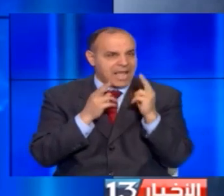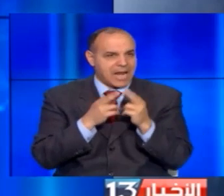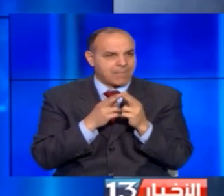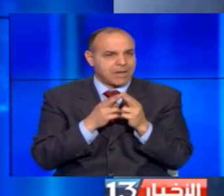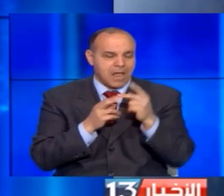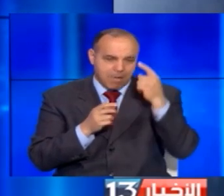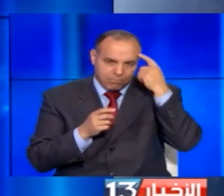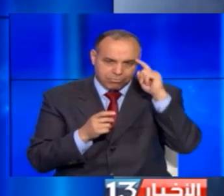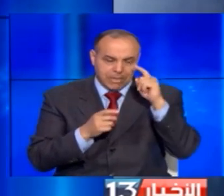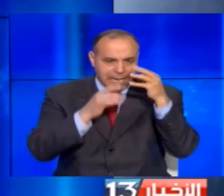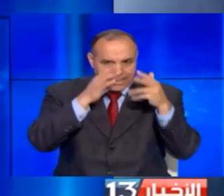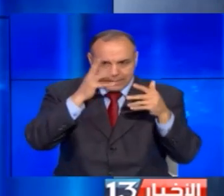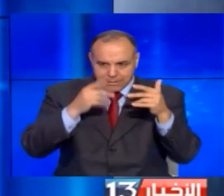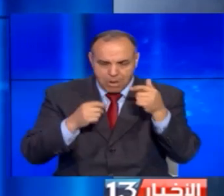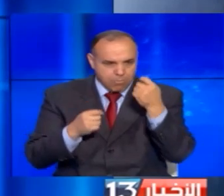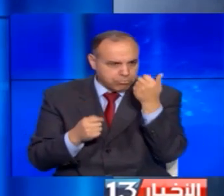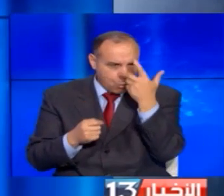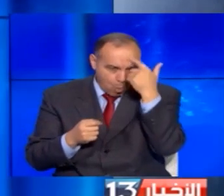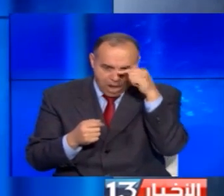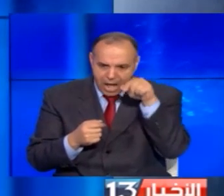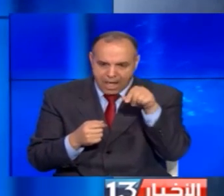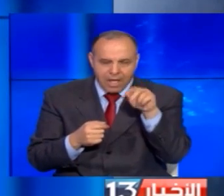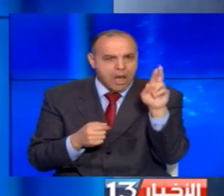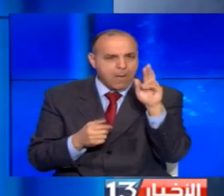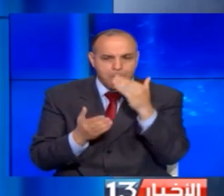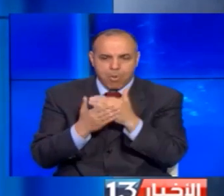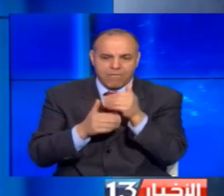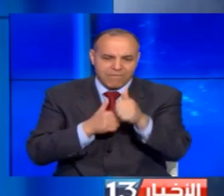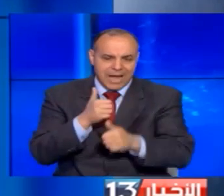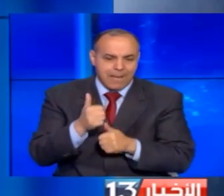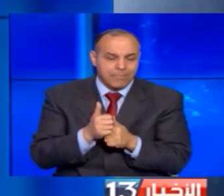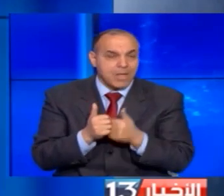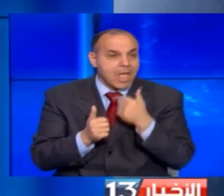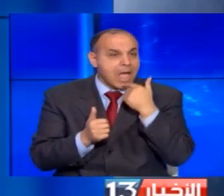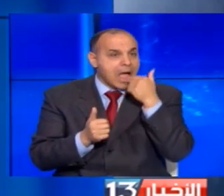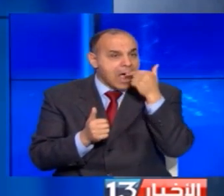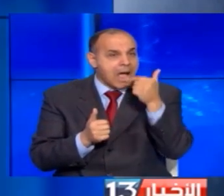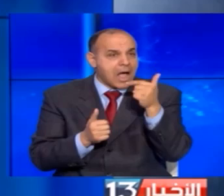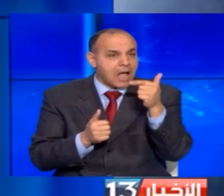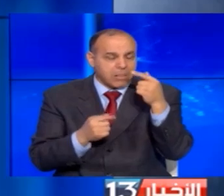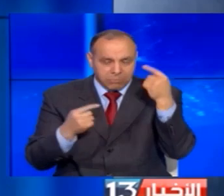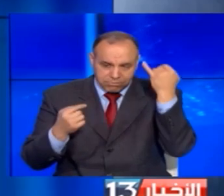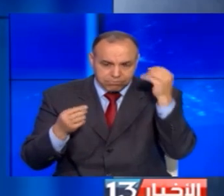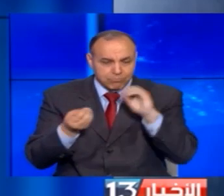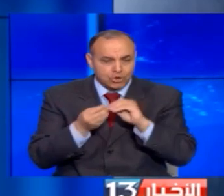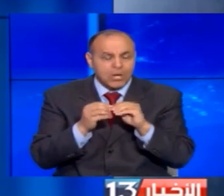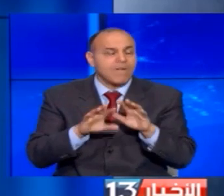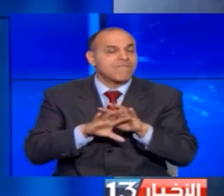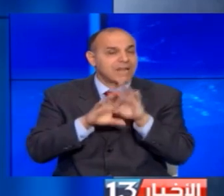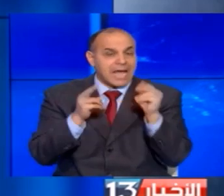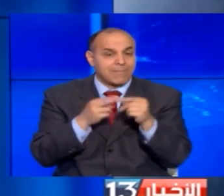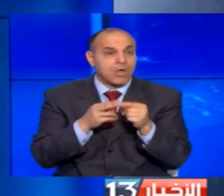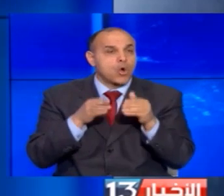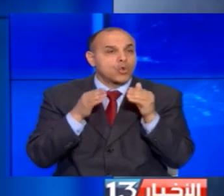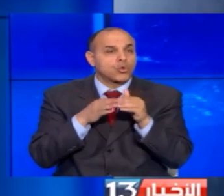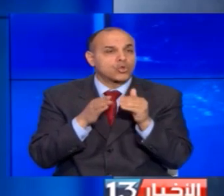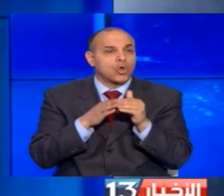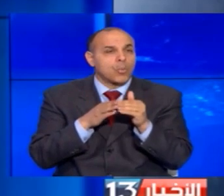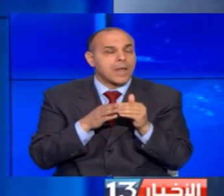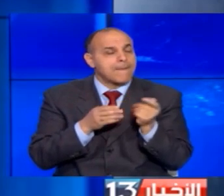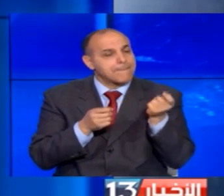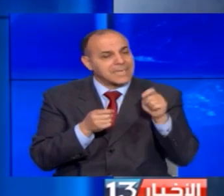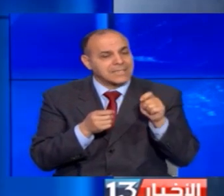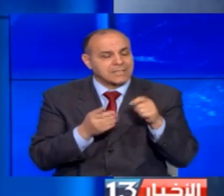اعتمادا على الإحصاءات والأرقام المنشورة في تقريرها السنوي عن الاختلالات العالمية، تطالبهم بفرض